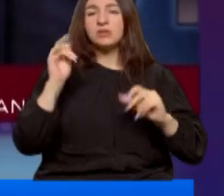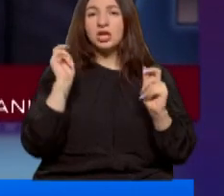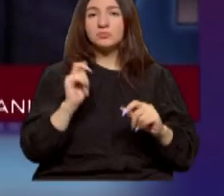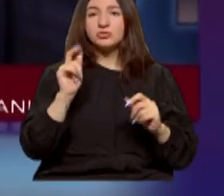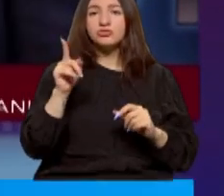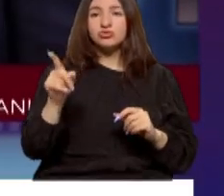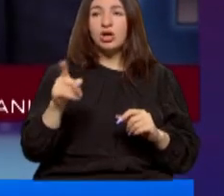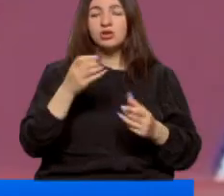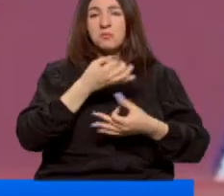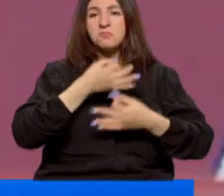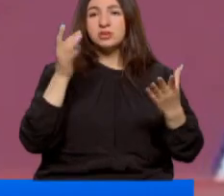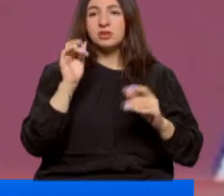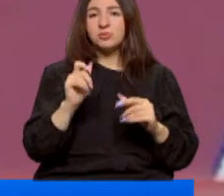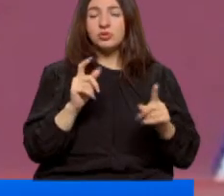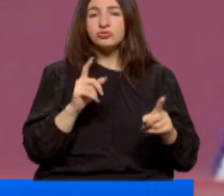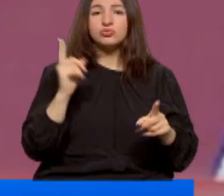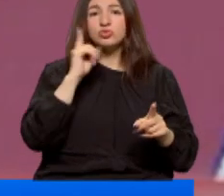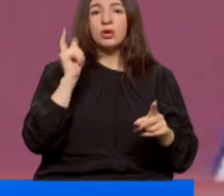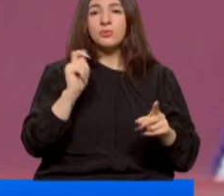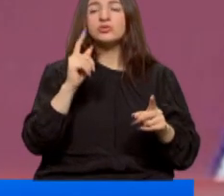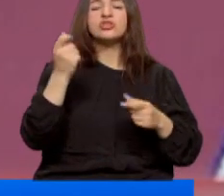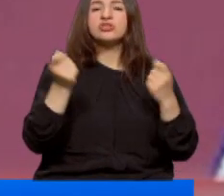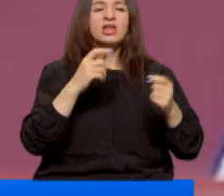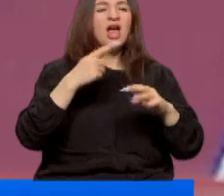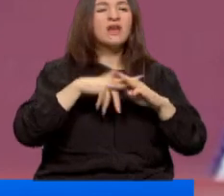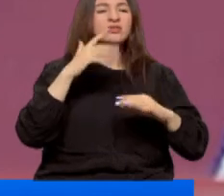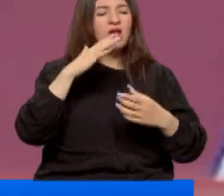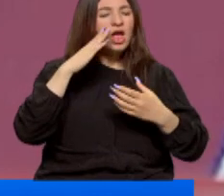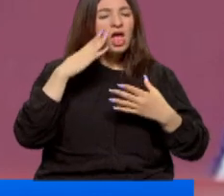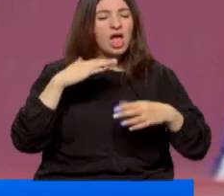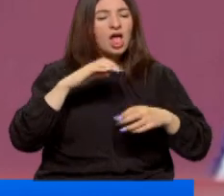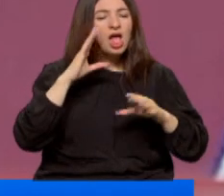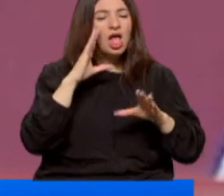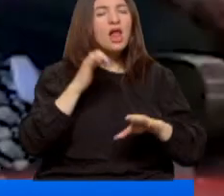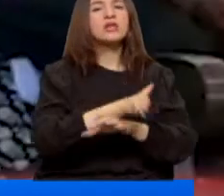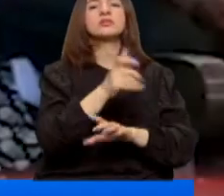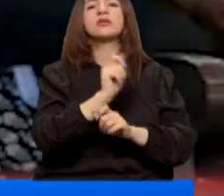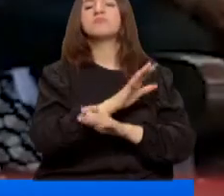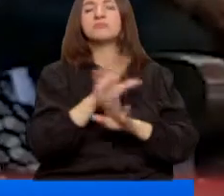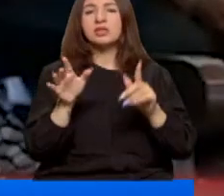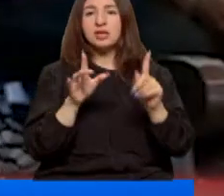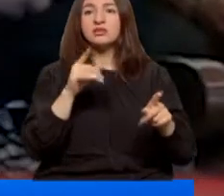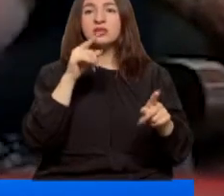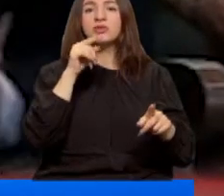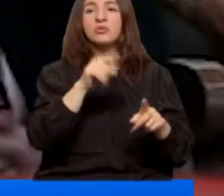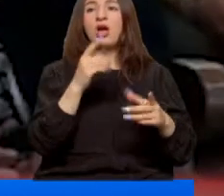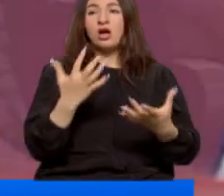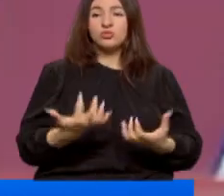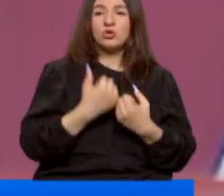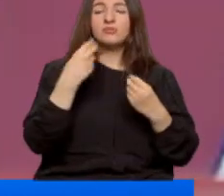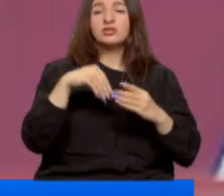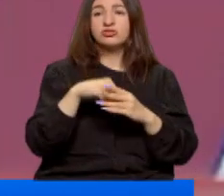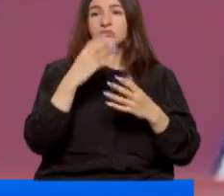yapılacağını duyuyoruz. Çalışanlarımızı enflasyona yenik düşürmeden alım güçlerini artıracak ve süreci